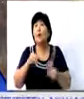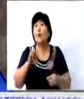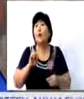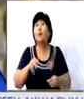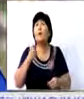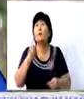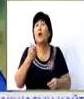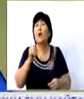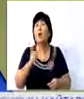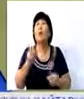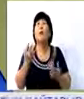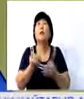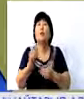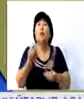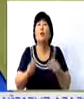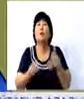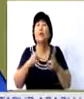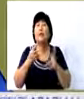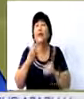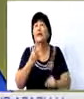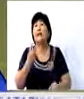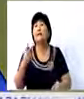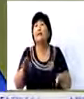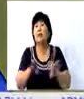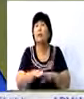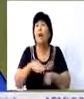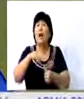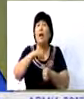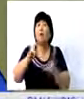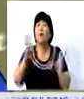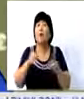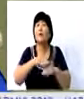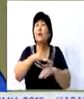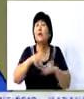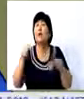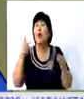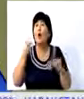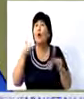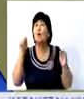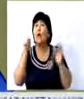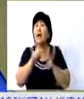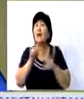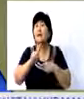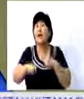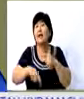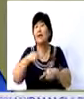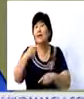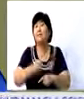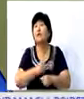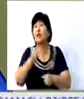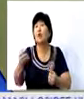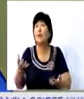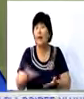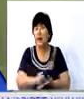гол айырмашылығымен ұтылды. Қос ойынның нәтижесі 2-2 болғанымен армениялық клуб сырт алаңда салған голының арқасында келесі кезеңге жолдама